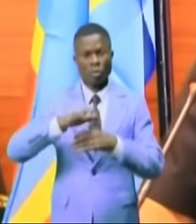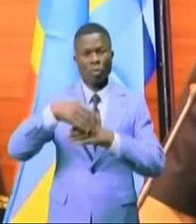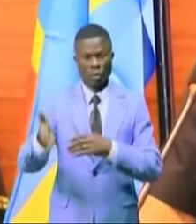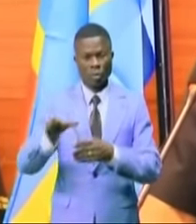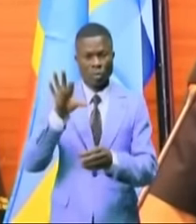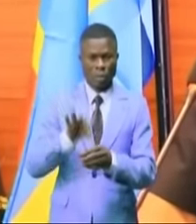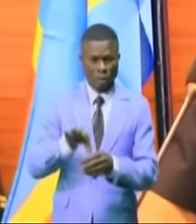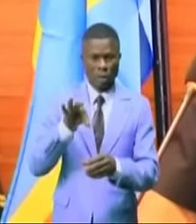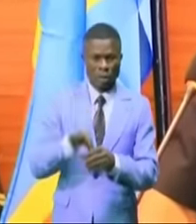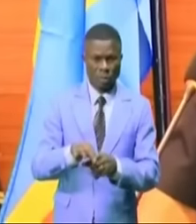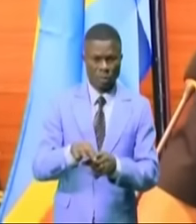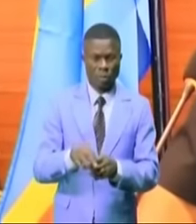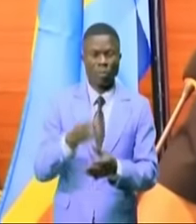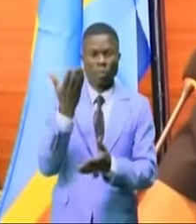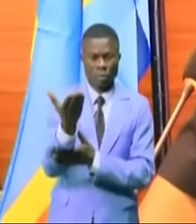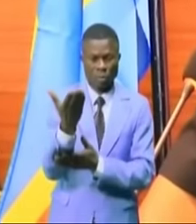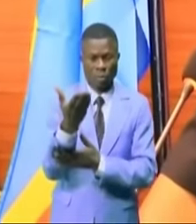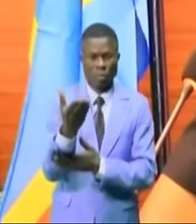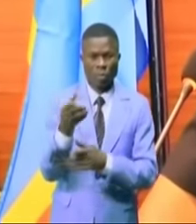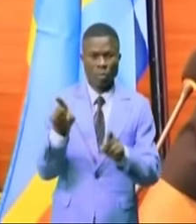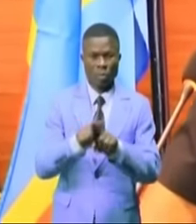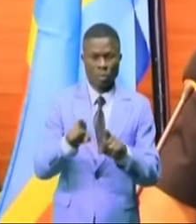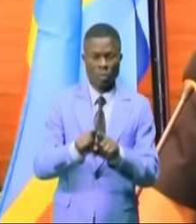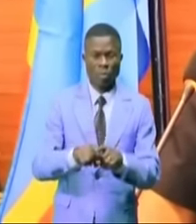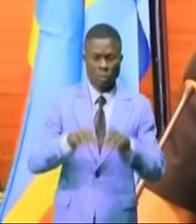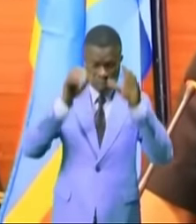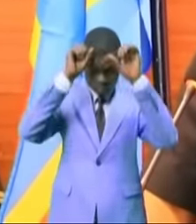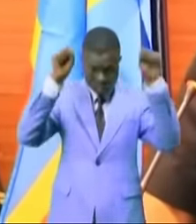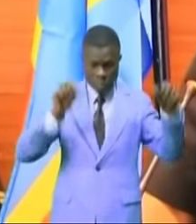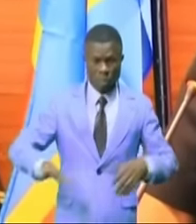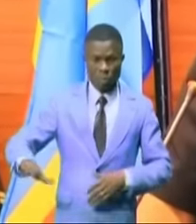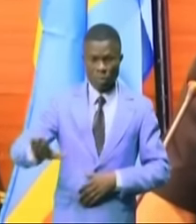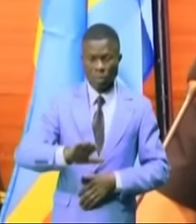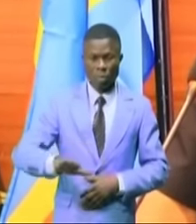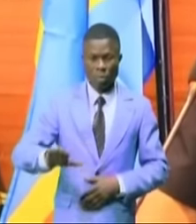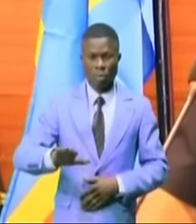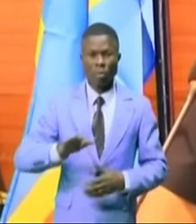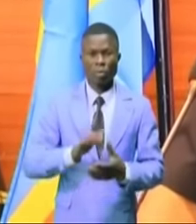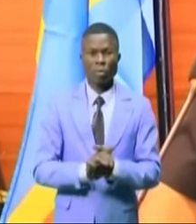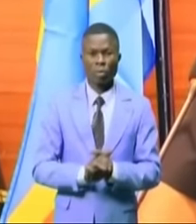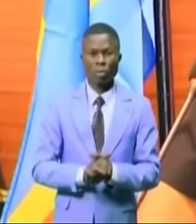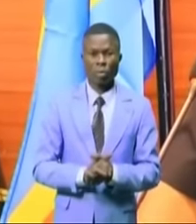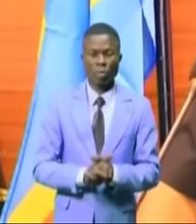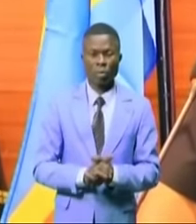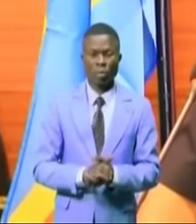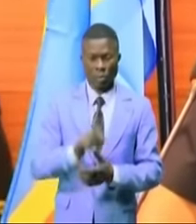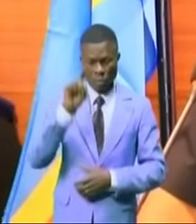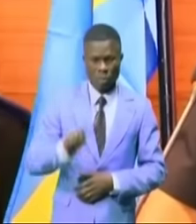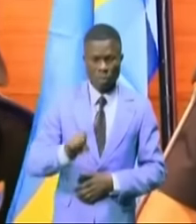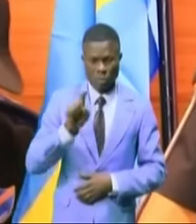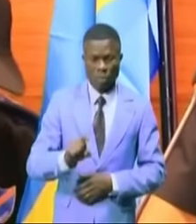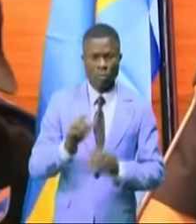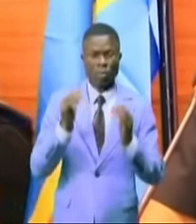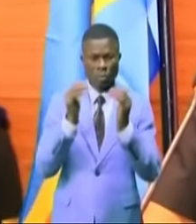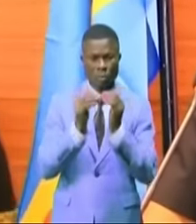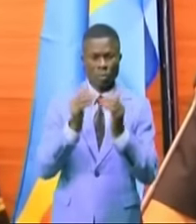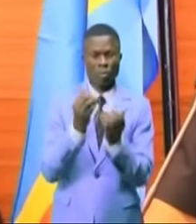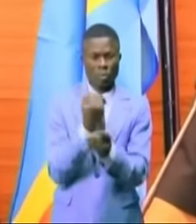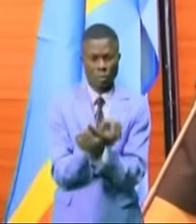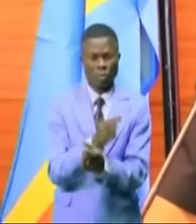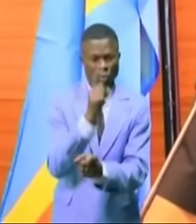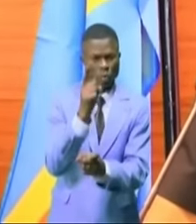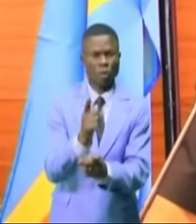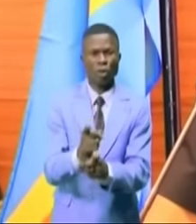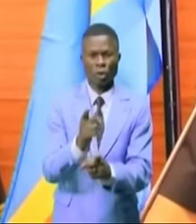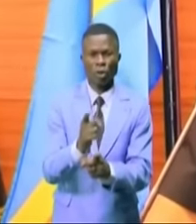suivront, telles que recommandées par son Excellence Monsieur le Président de la République, doivent être conformes au respect